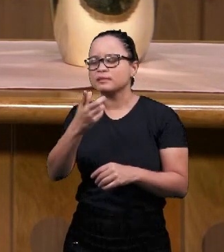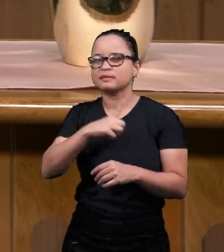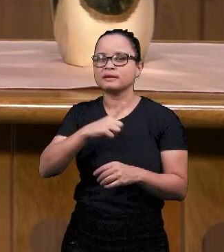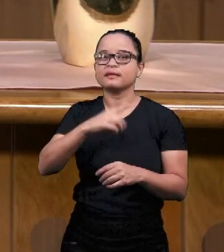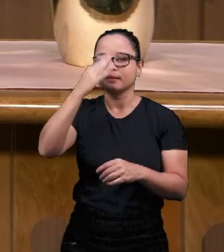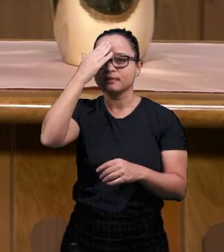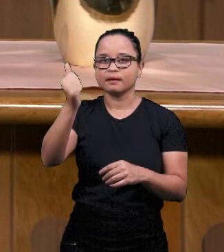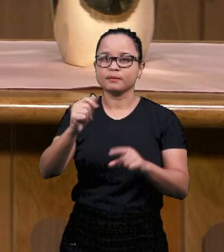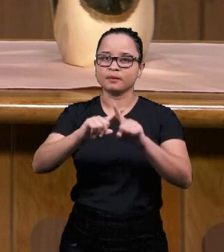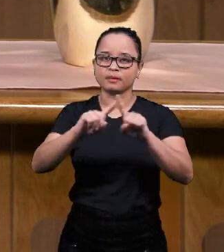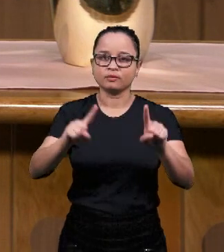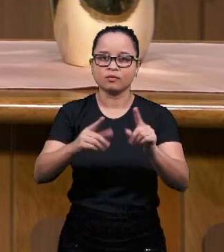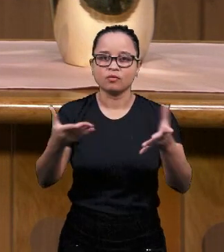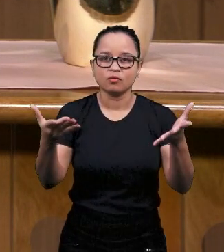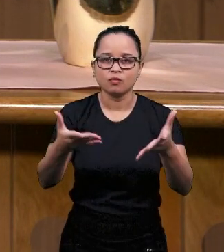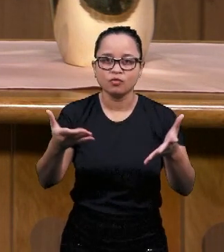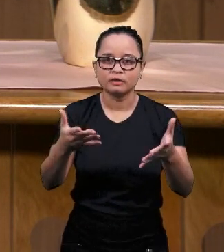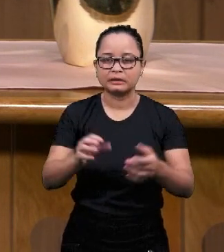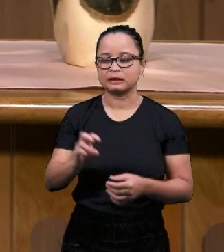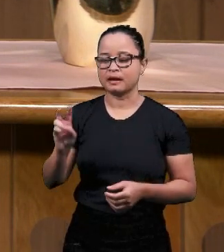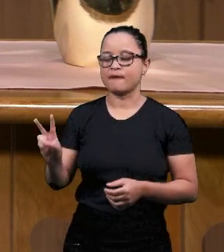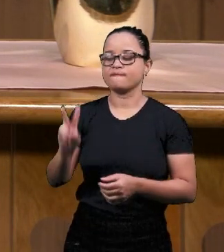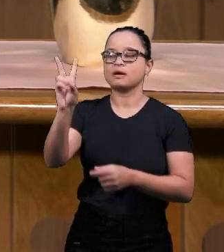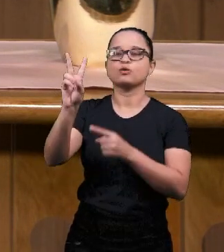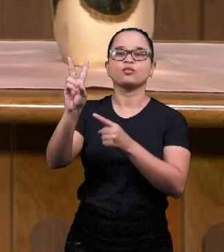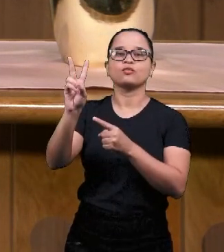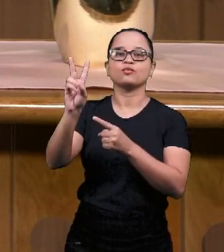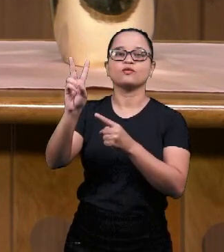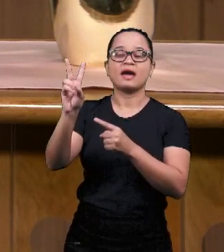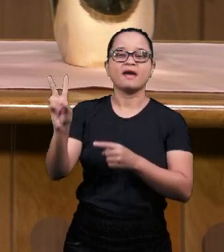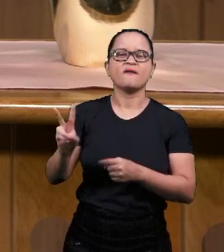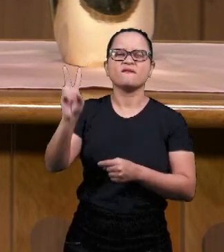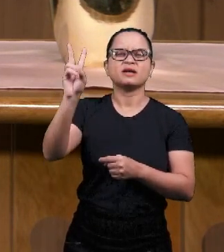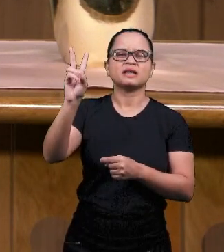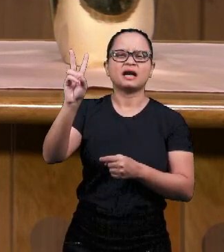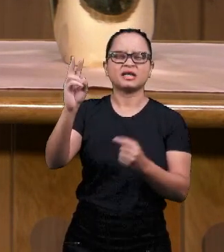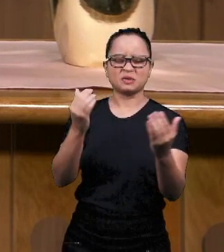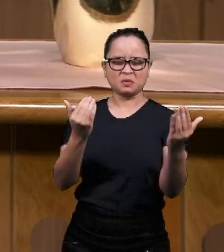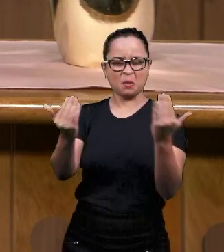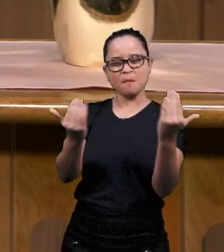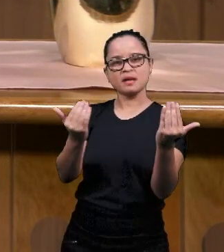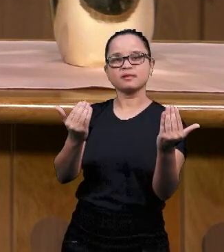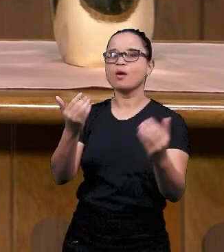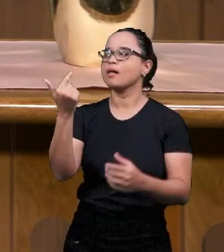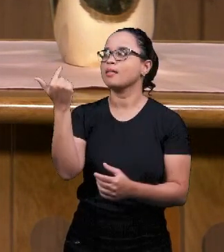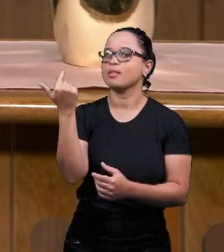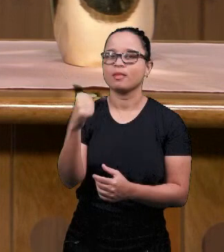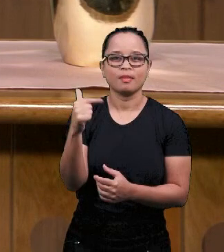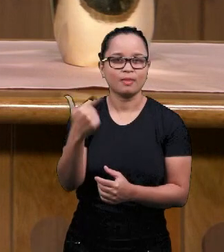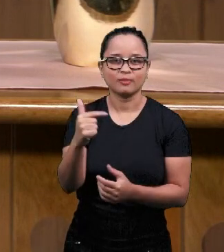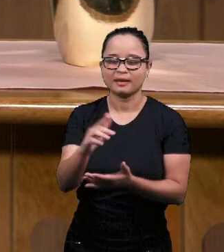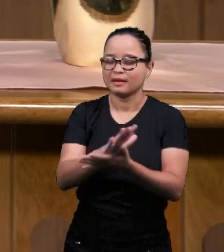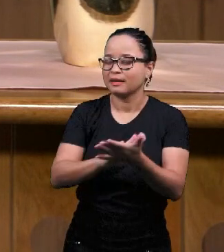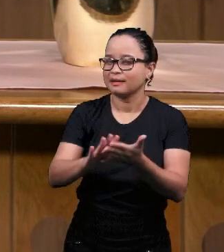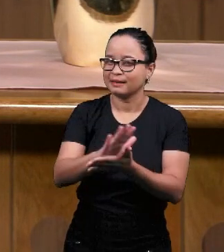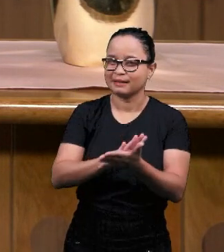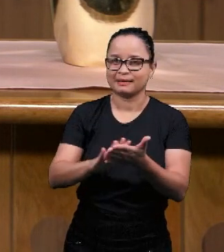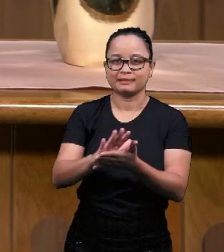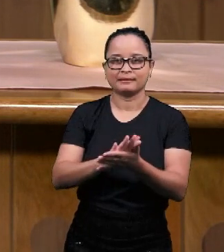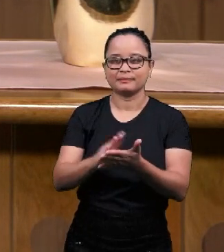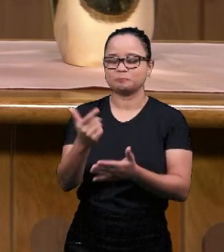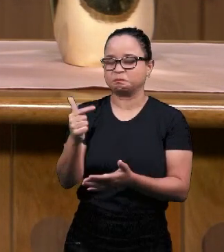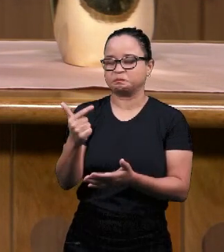тебе предлагается сегодня, это неизмеримое сокровище, несравненное сокровище. Его не с